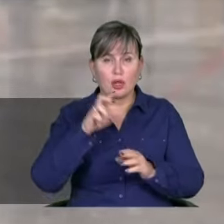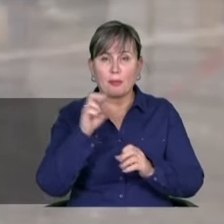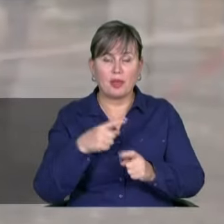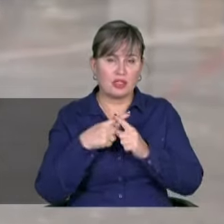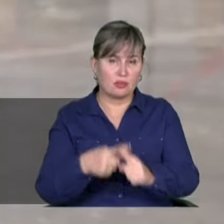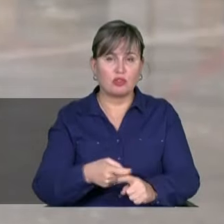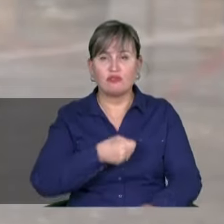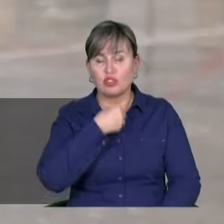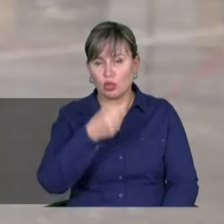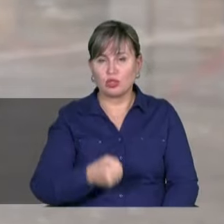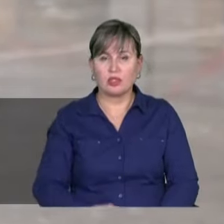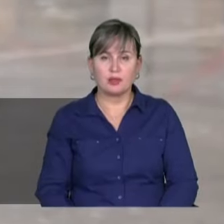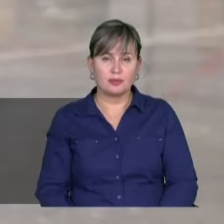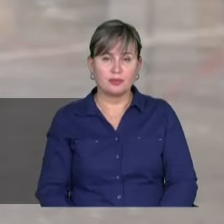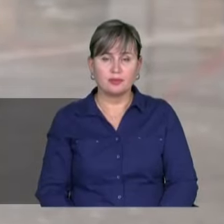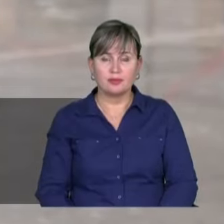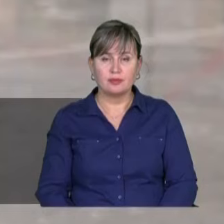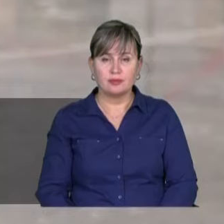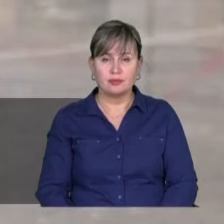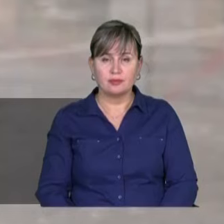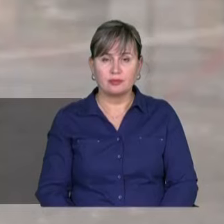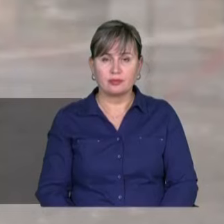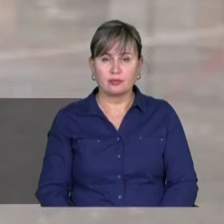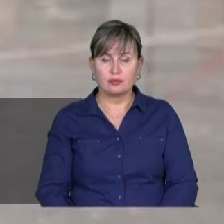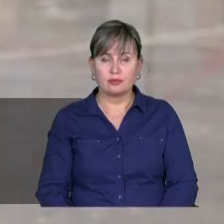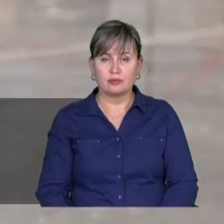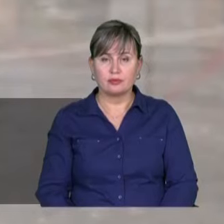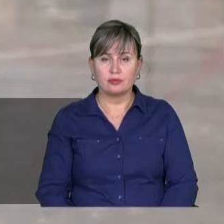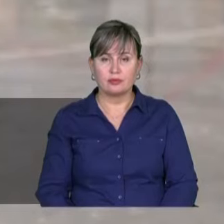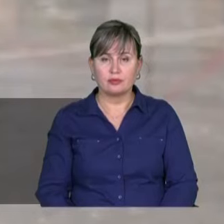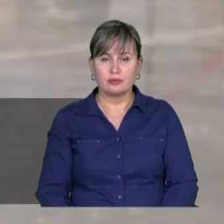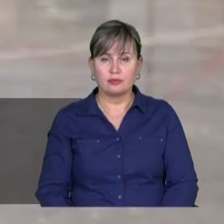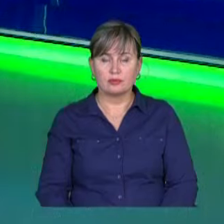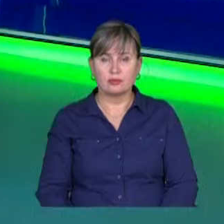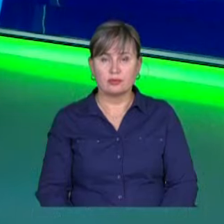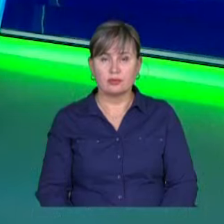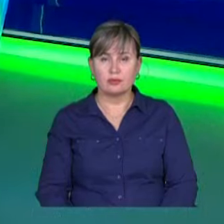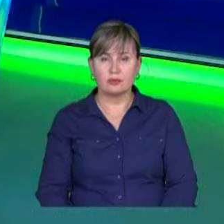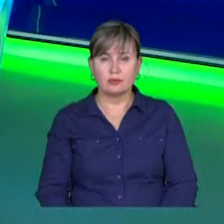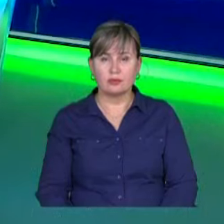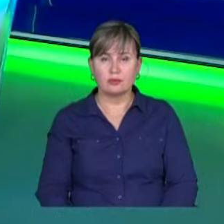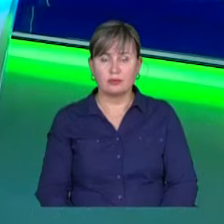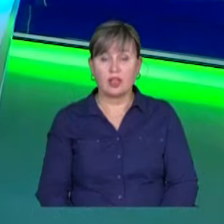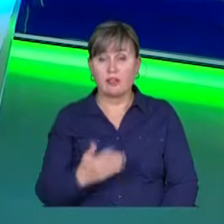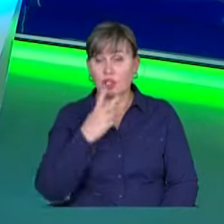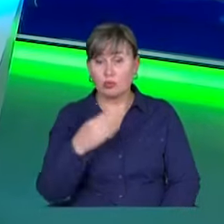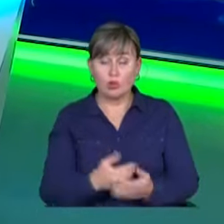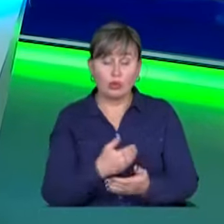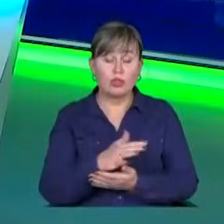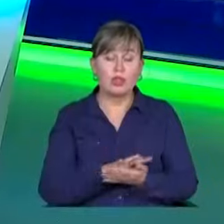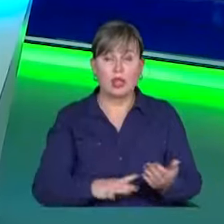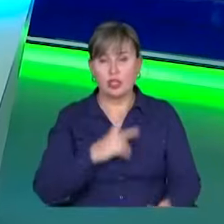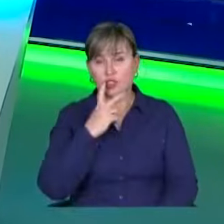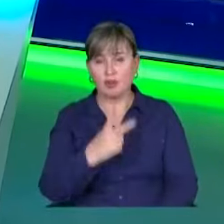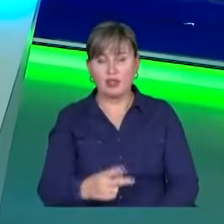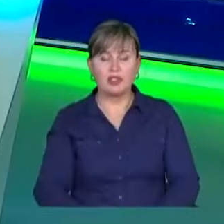сопровождения взрослых. Мира Альжанова, Нурлан Утигенов, Дастан Тимурбекулы, телеканал Алматы, Астана. Вы смотрите новости, и вот что вас